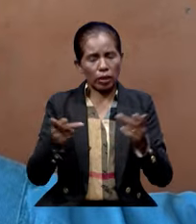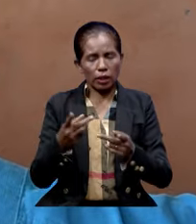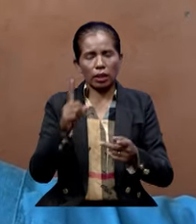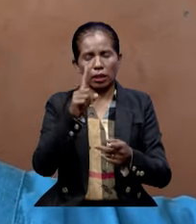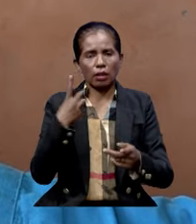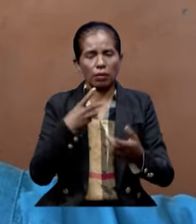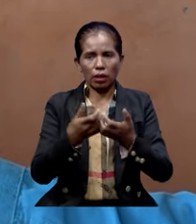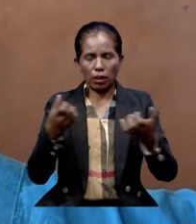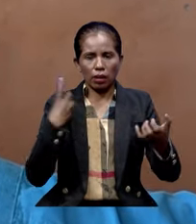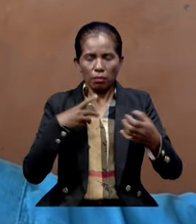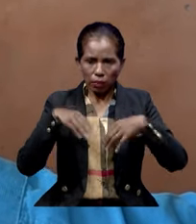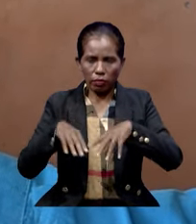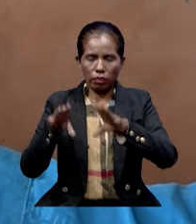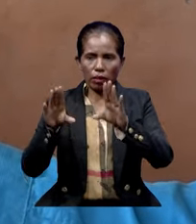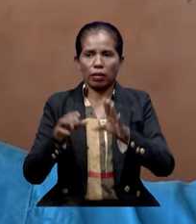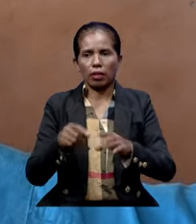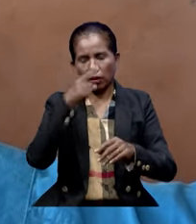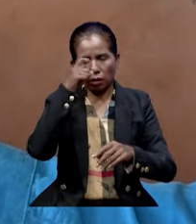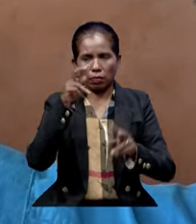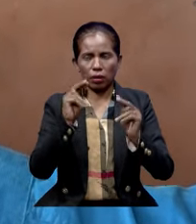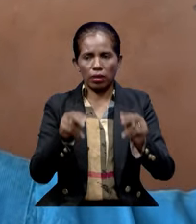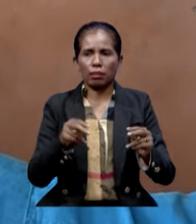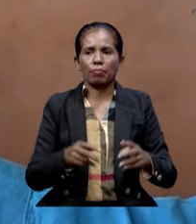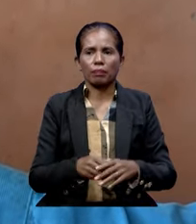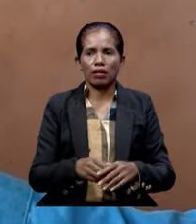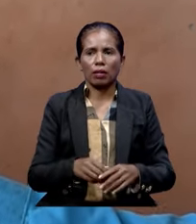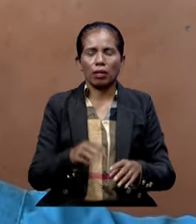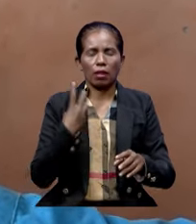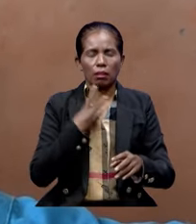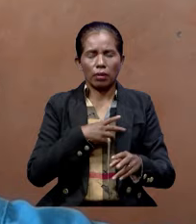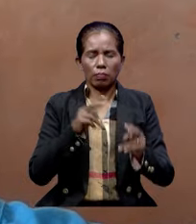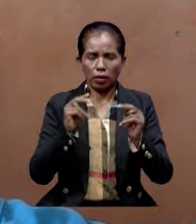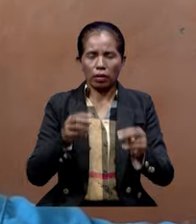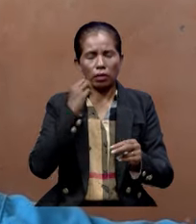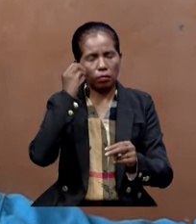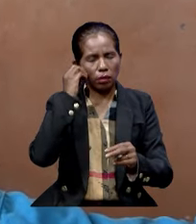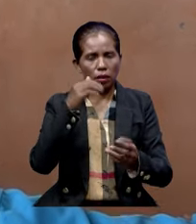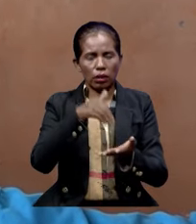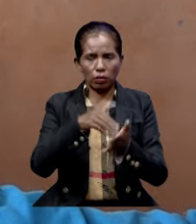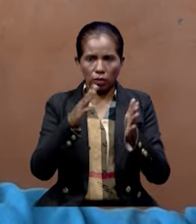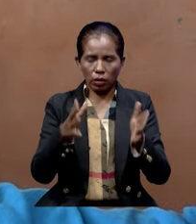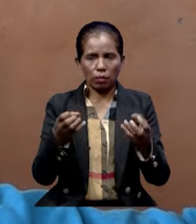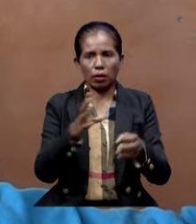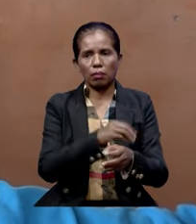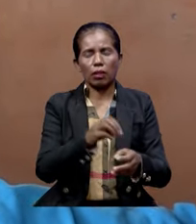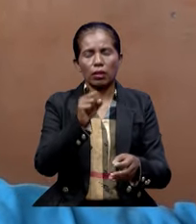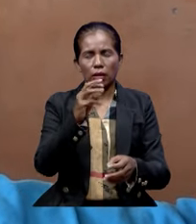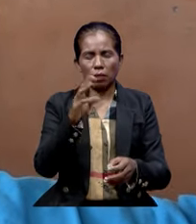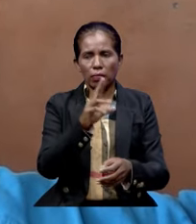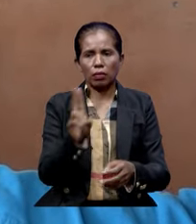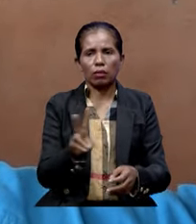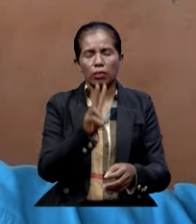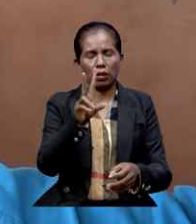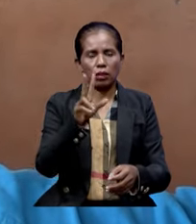ketang peran ba faang. Tama ne sidar ya ami nia be umlar ma gubri ketang ba labar studante barak balun sema universitas nain